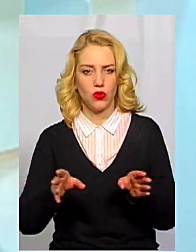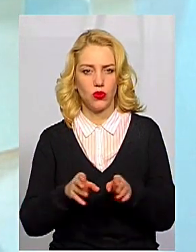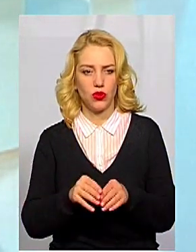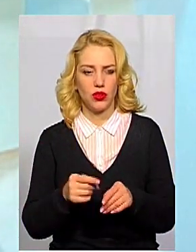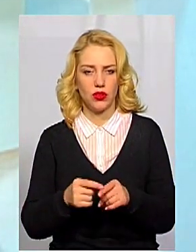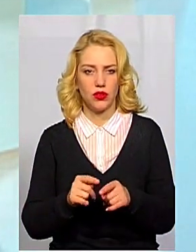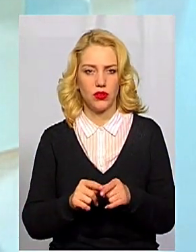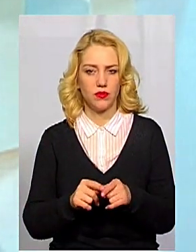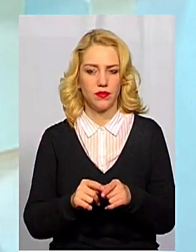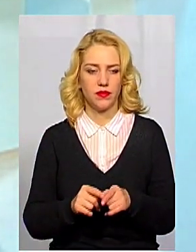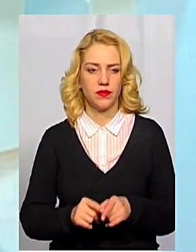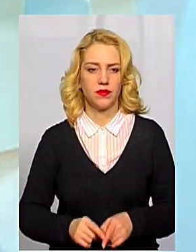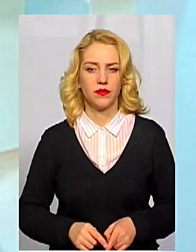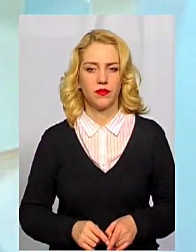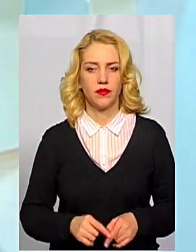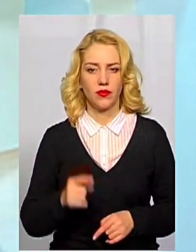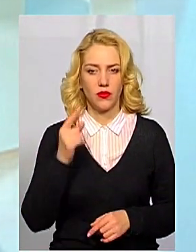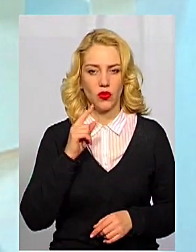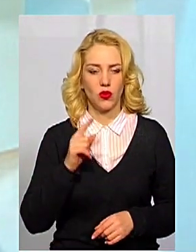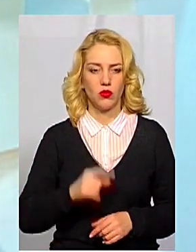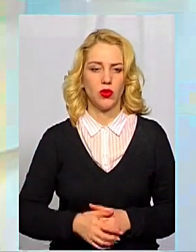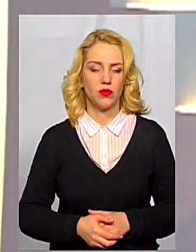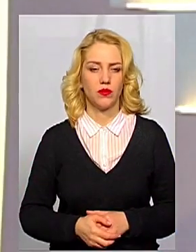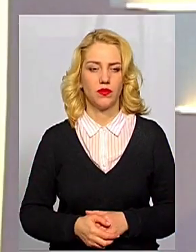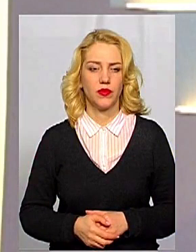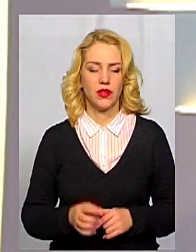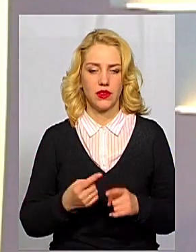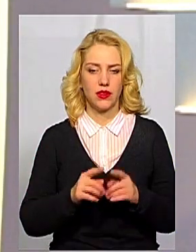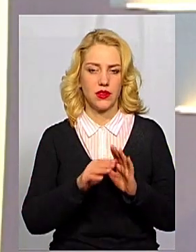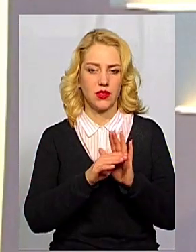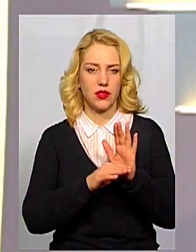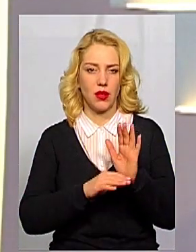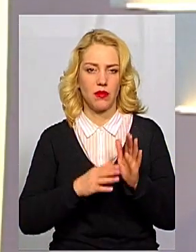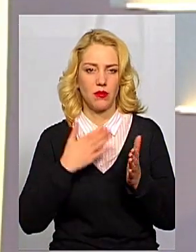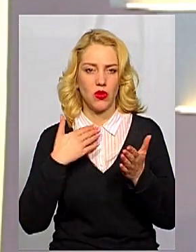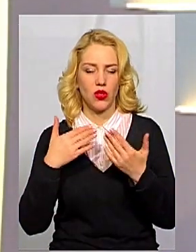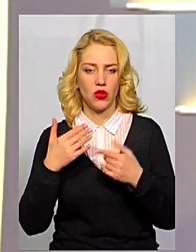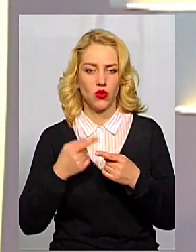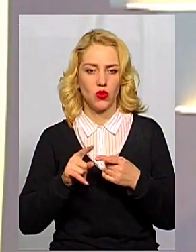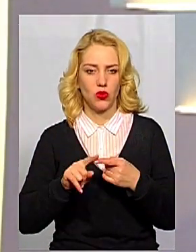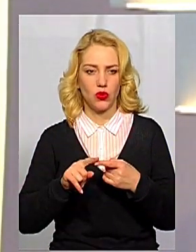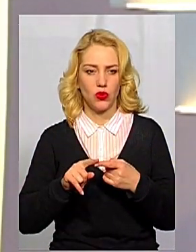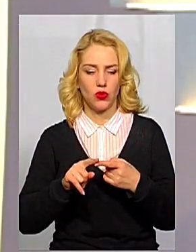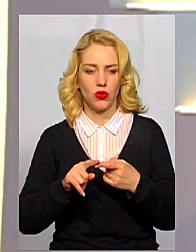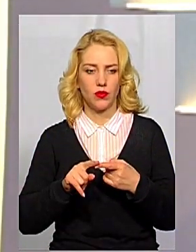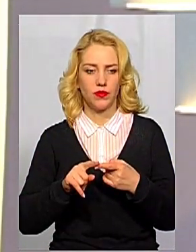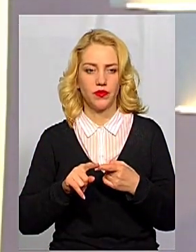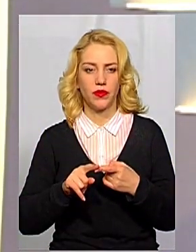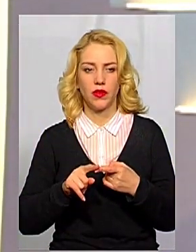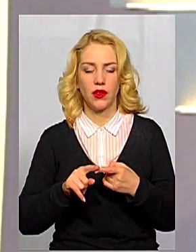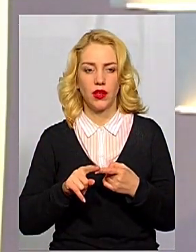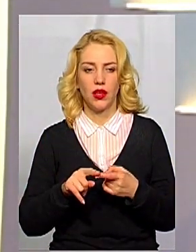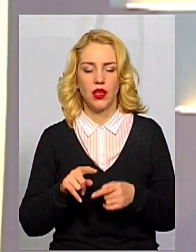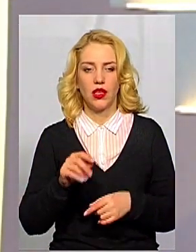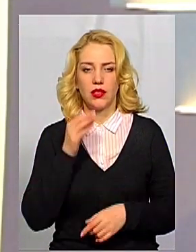сили Нацполіції, співробітники. Тобто, я думаю, що ми, у нас це системний підхід до цього і поставлено на такий рівень, ніби як. Пане